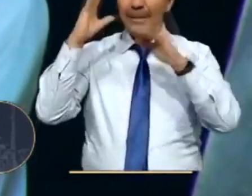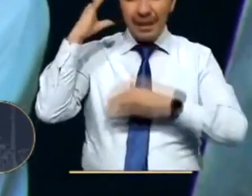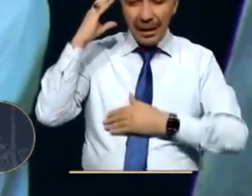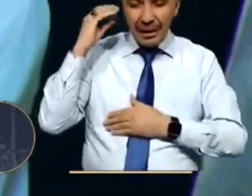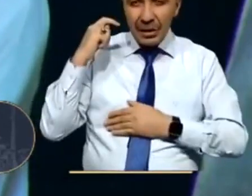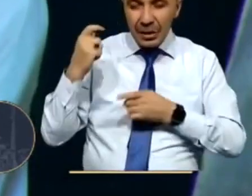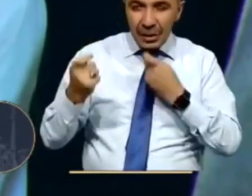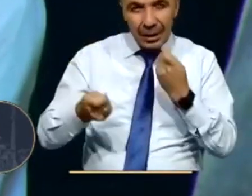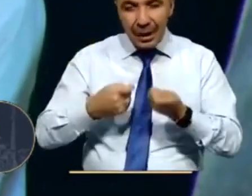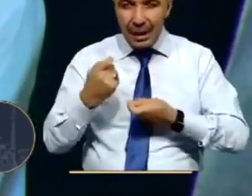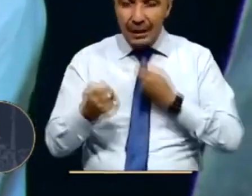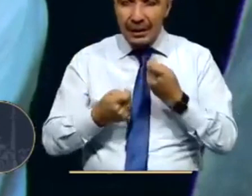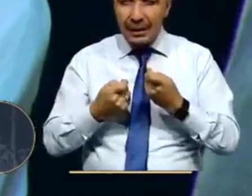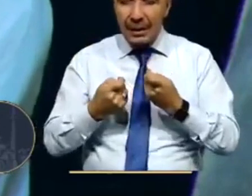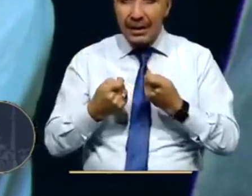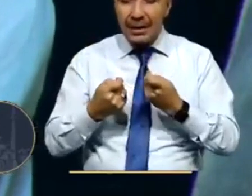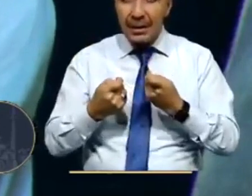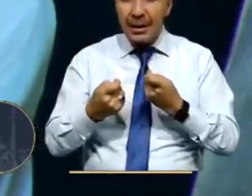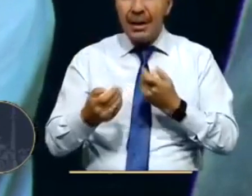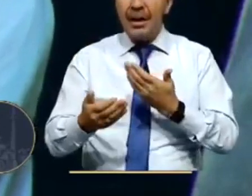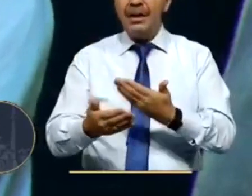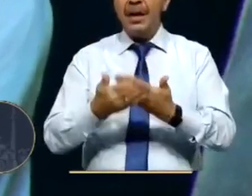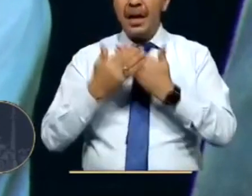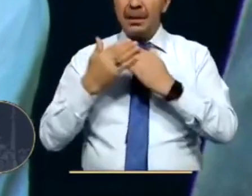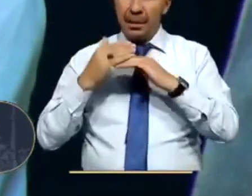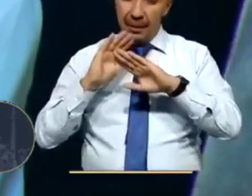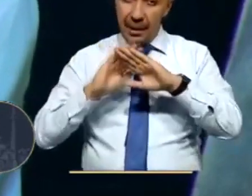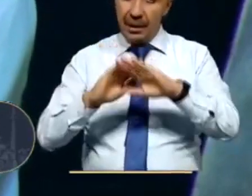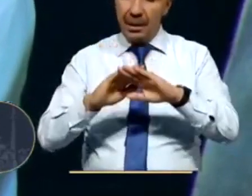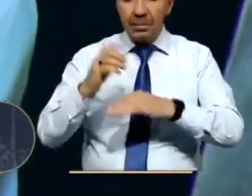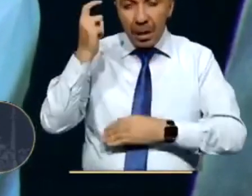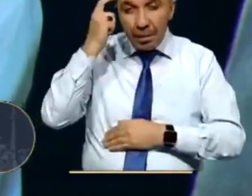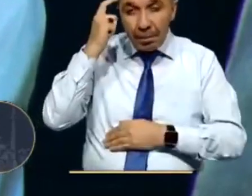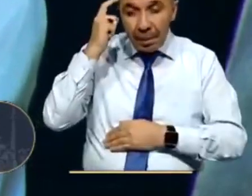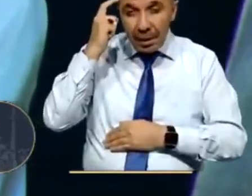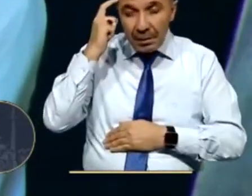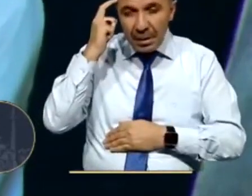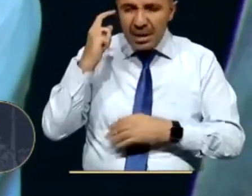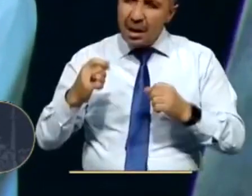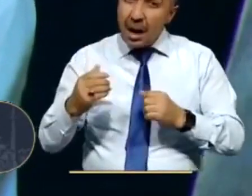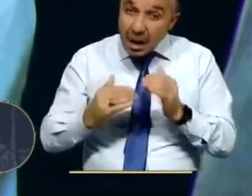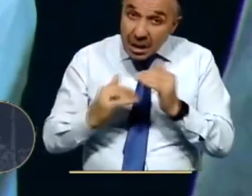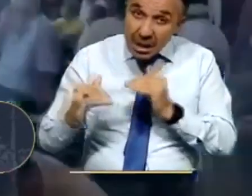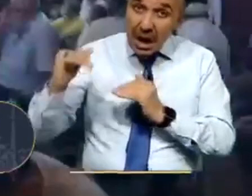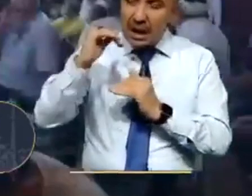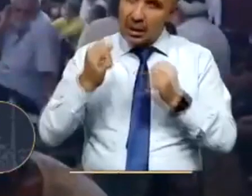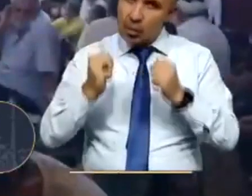ederek dayanışma ve yardımlaşma bilincimizi daha da güçlendirmeliyiz.